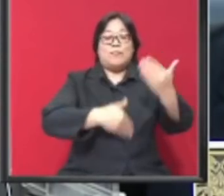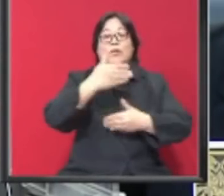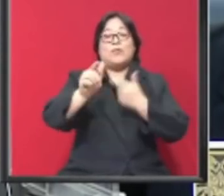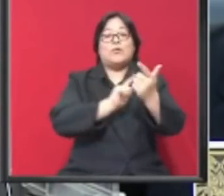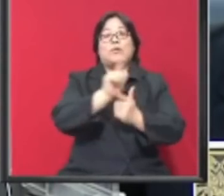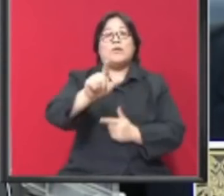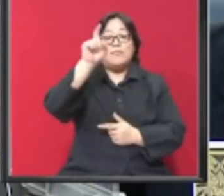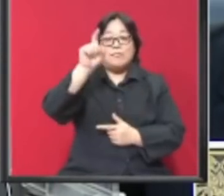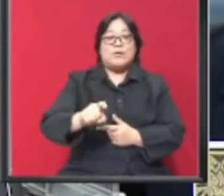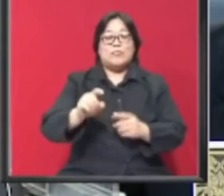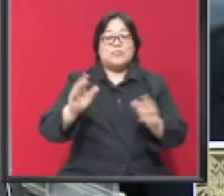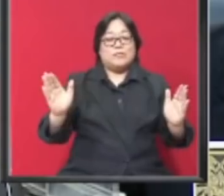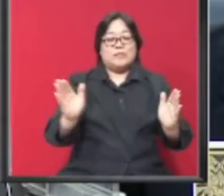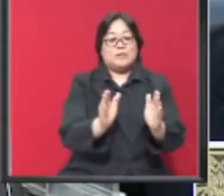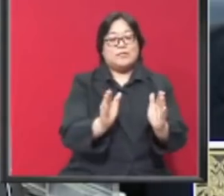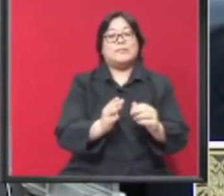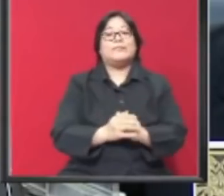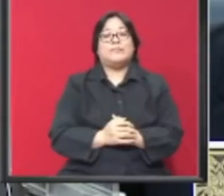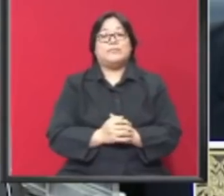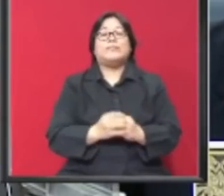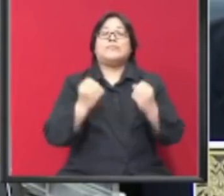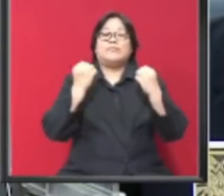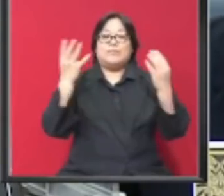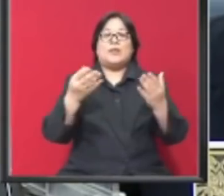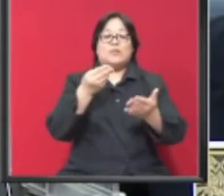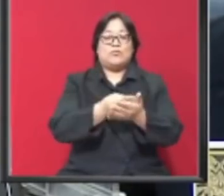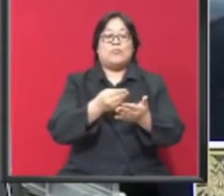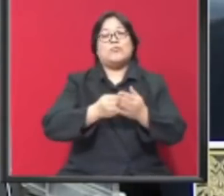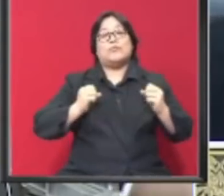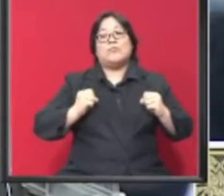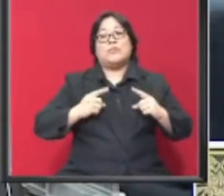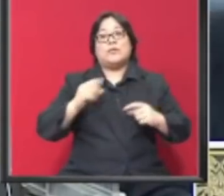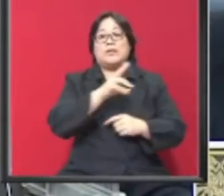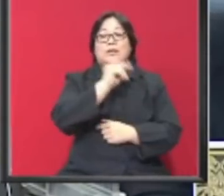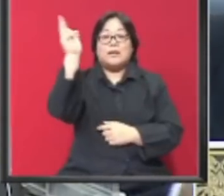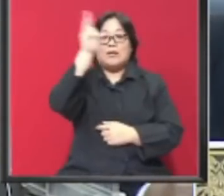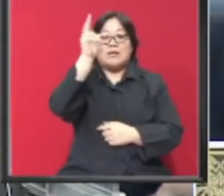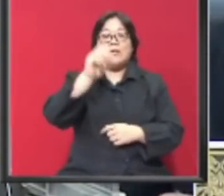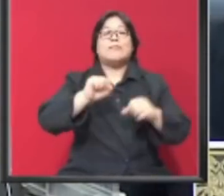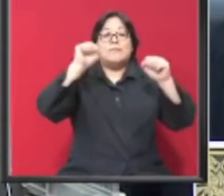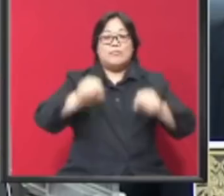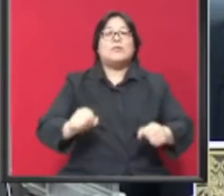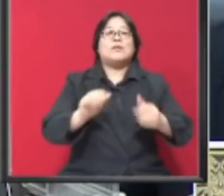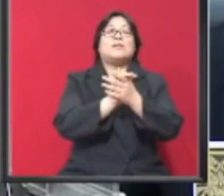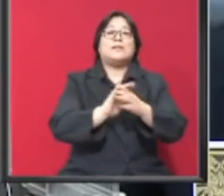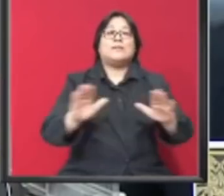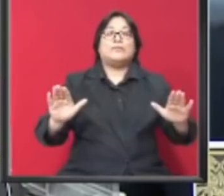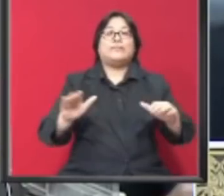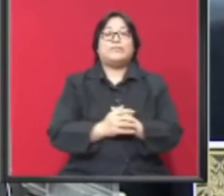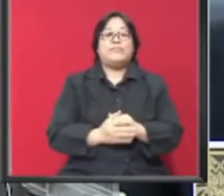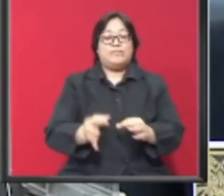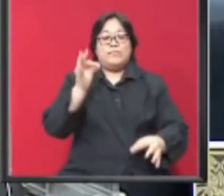kelulusan ndak lah dipendekkan banyaklah uang swasta dan kerajaan yang boleh diselamatkan